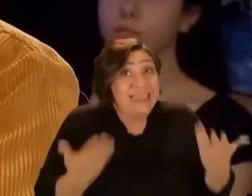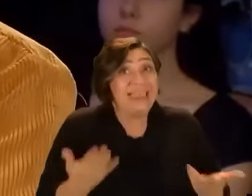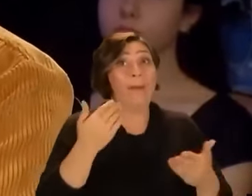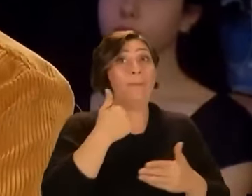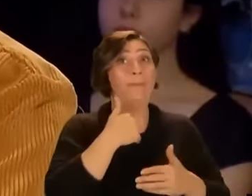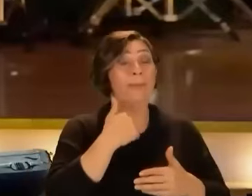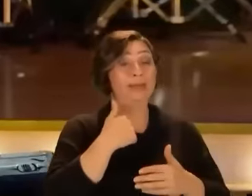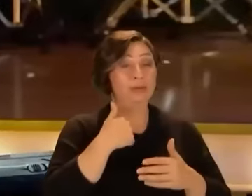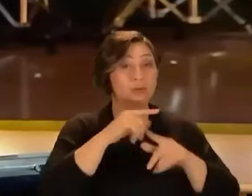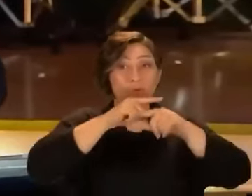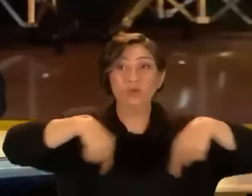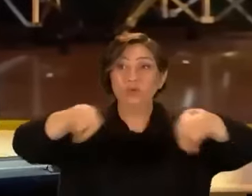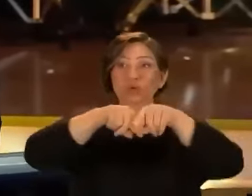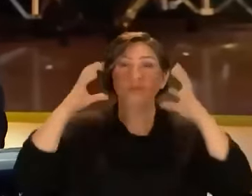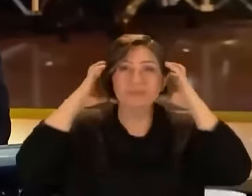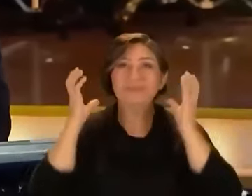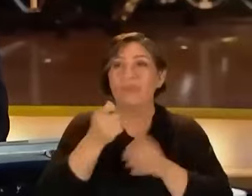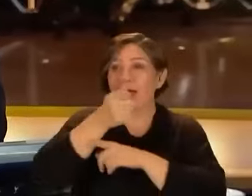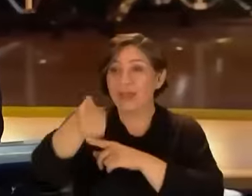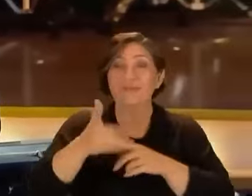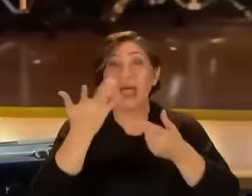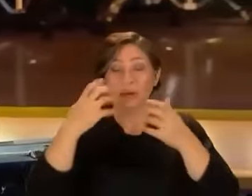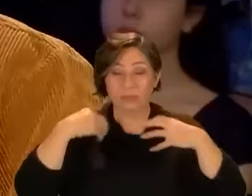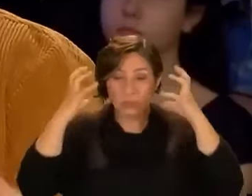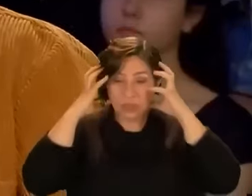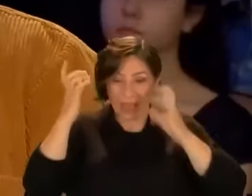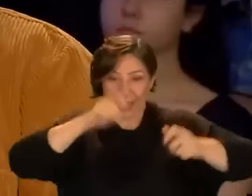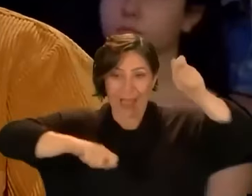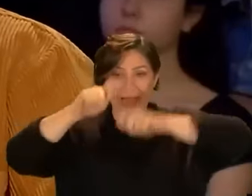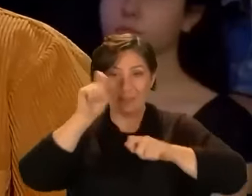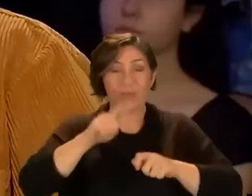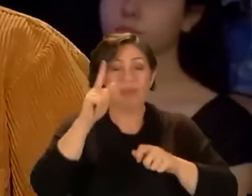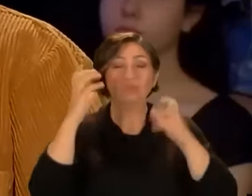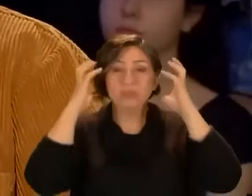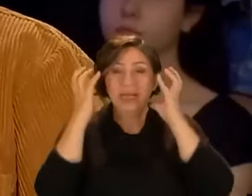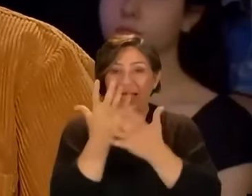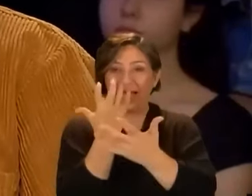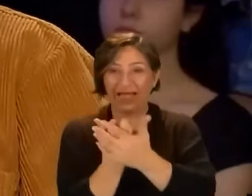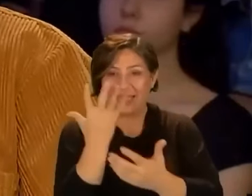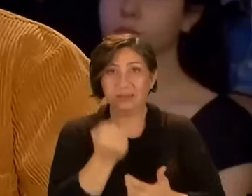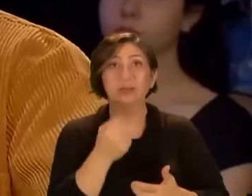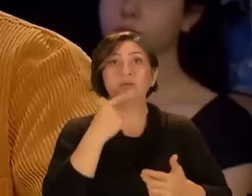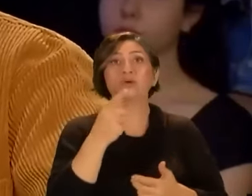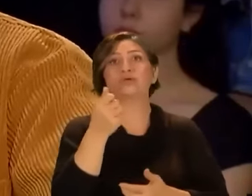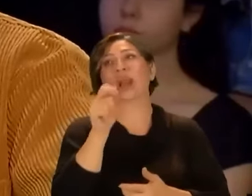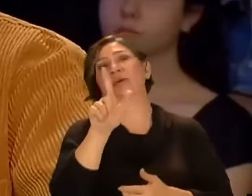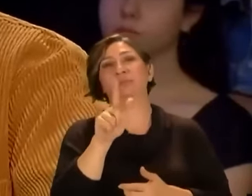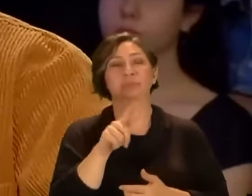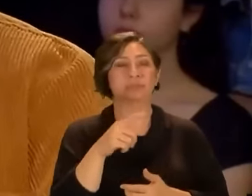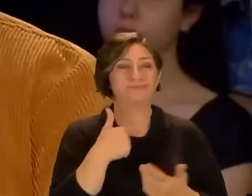ben stüdyoya para vereyim bir şekilde, ya da stüdyo kurayım, ya da bir stüdyo gittiğinde, kayıt aldığında stüdyo diyor ki şu kadar